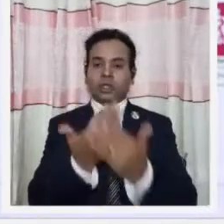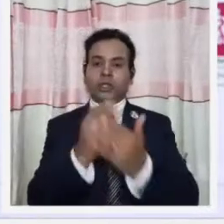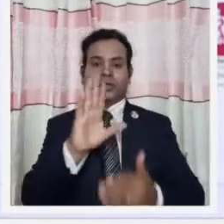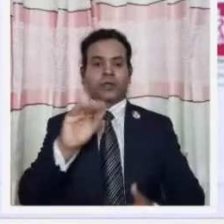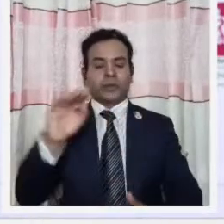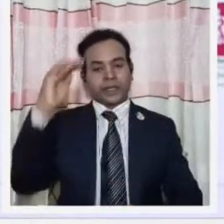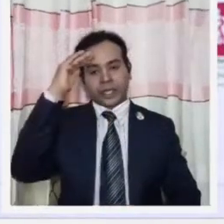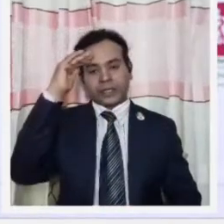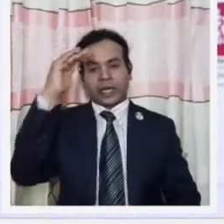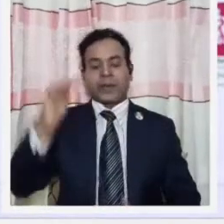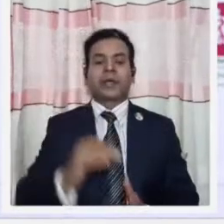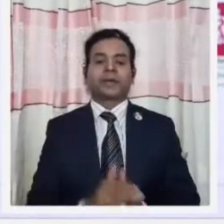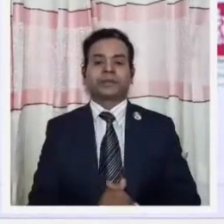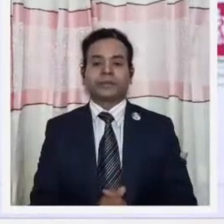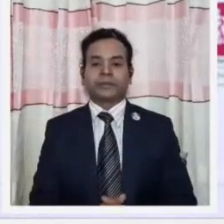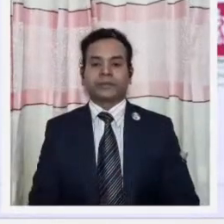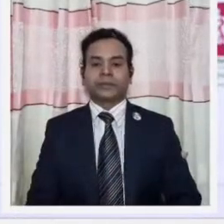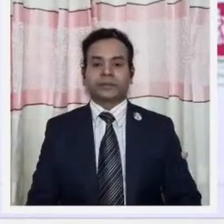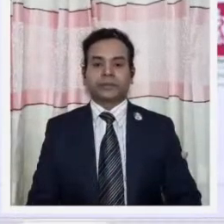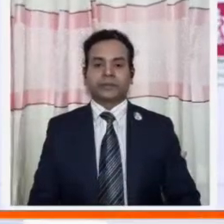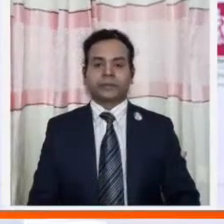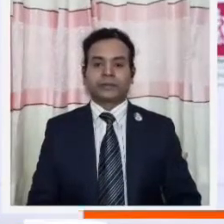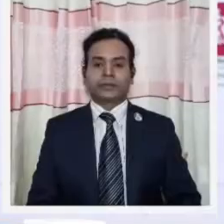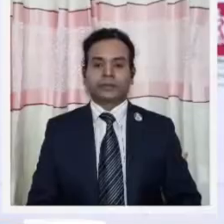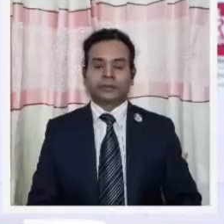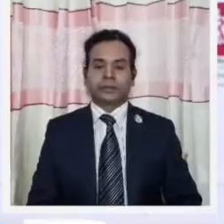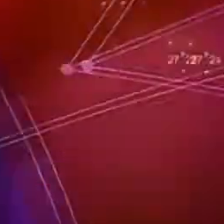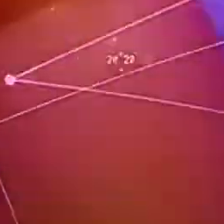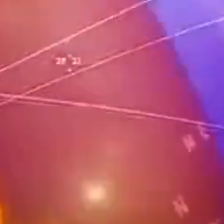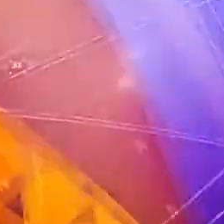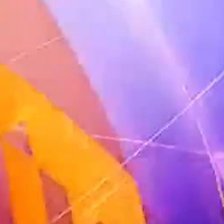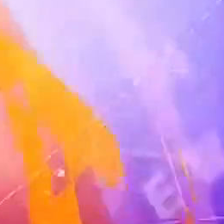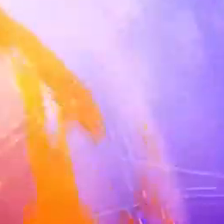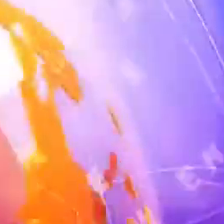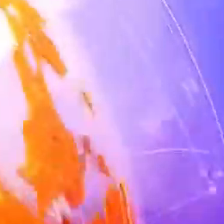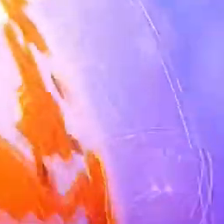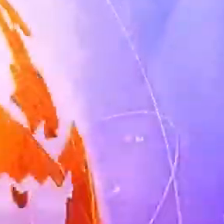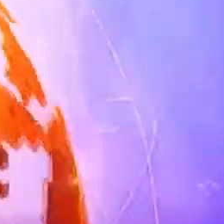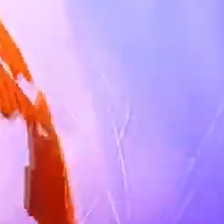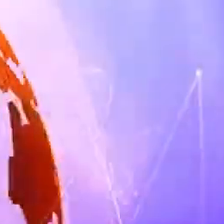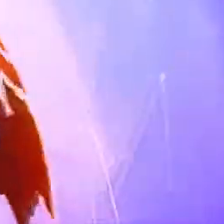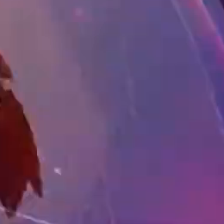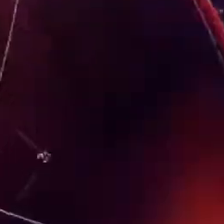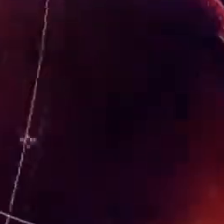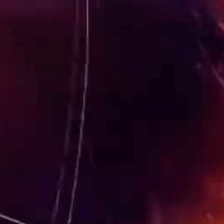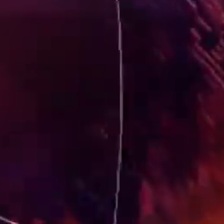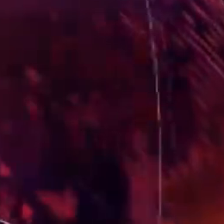সবাই ভালো থাকবেন, সুস্থ থাকবেন। অনেক অনেক ধন্যবাদ। আসসালামু আলাইকুম।